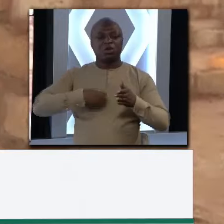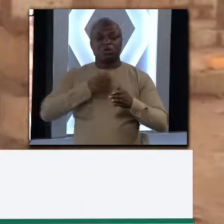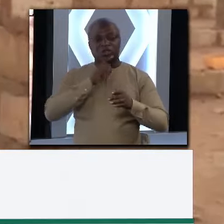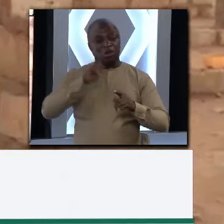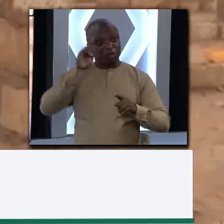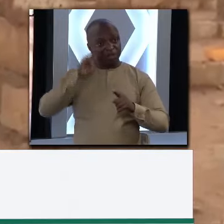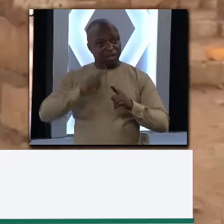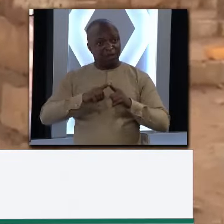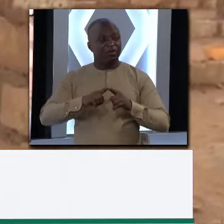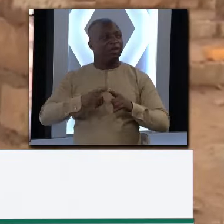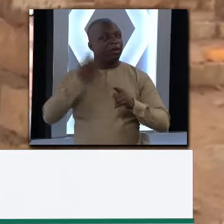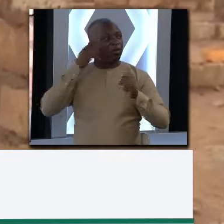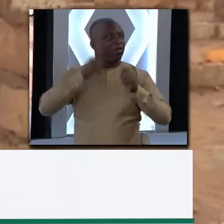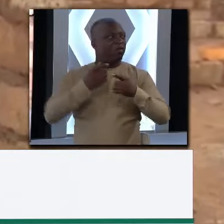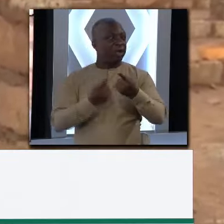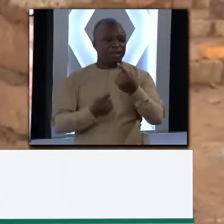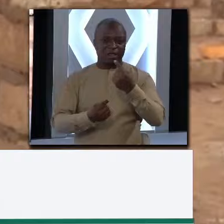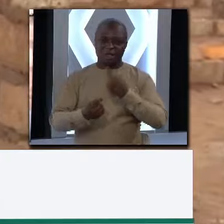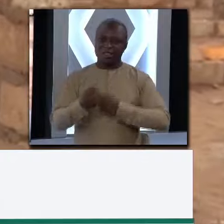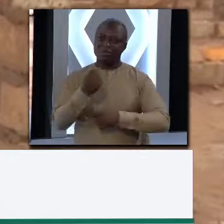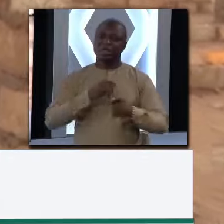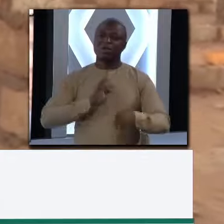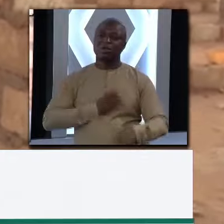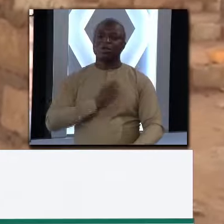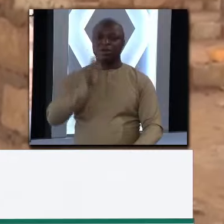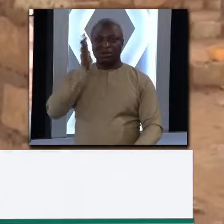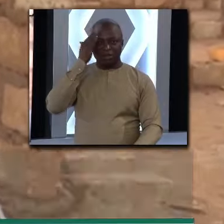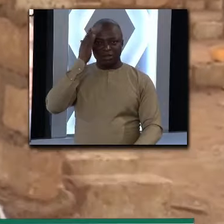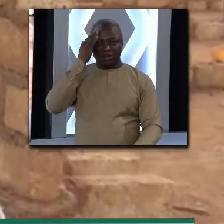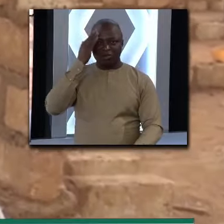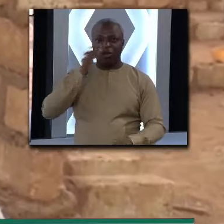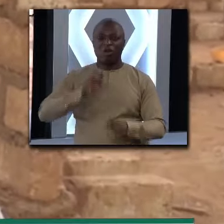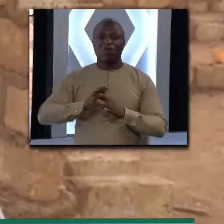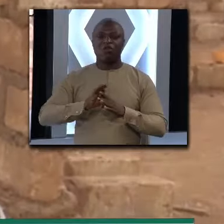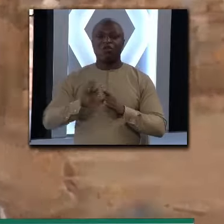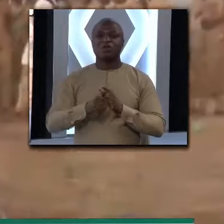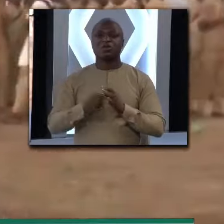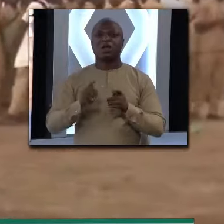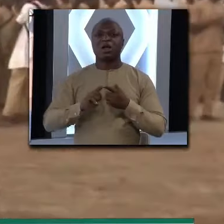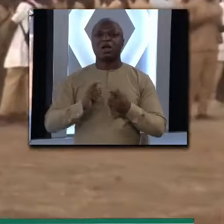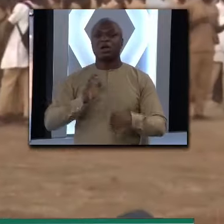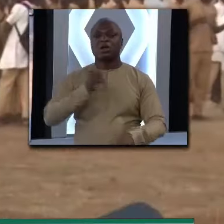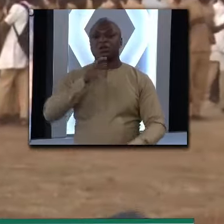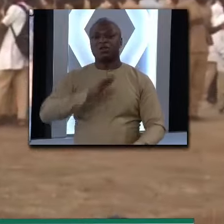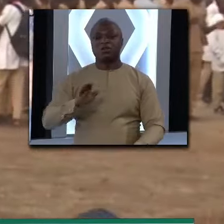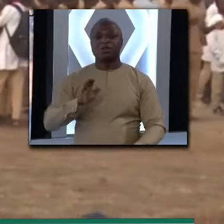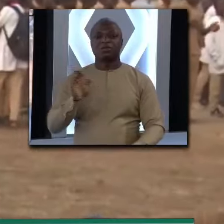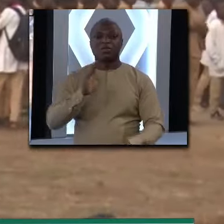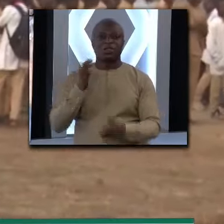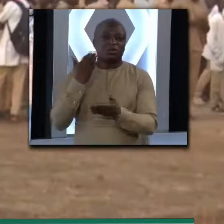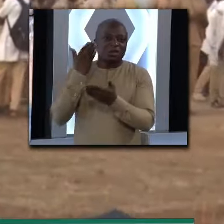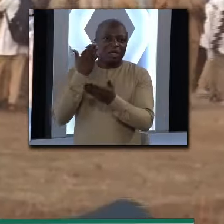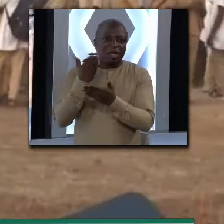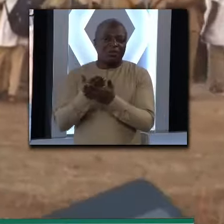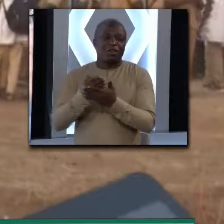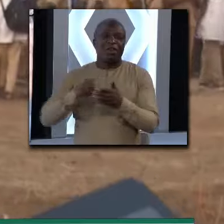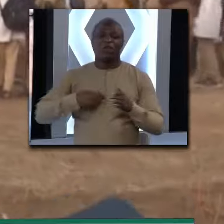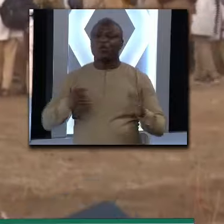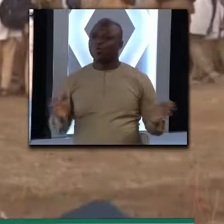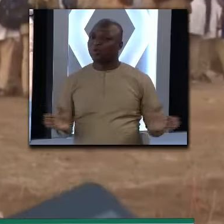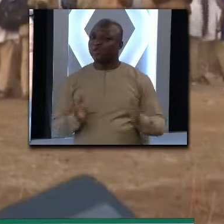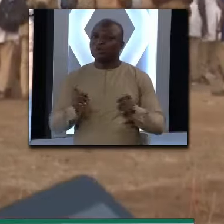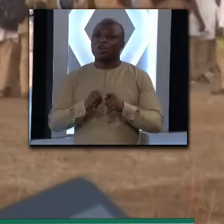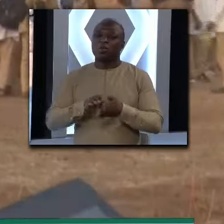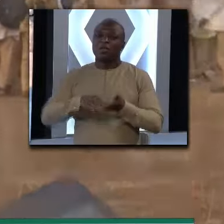pour pouvoir transmettre nos savoirs de formation à nos enfants. Son arrivée nous motive en tant